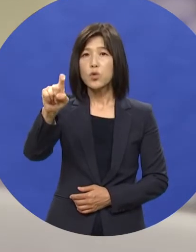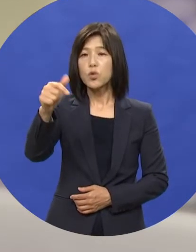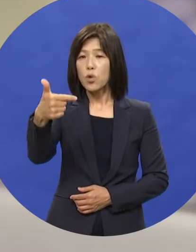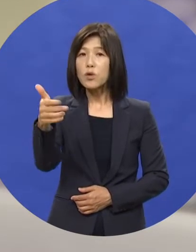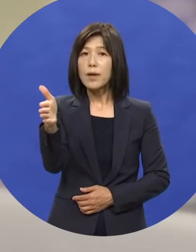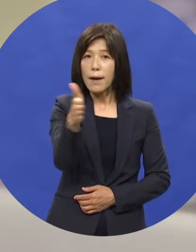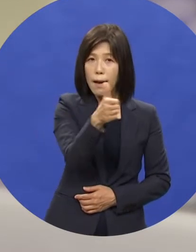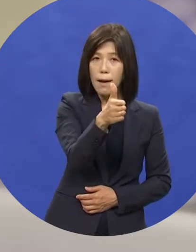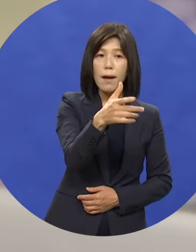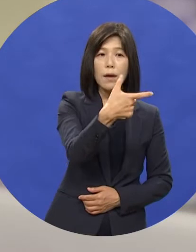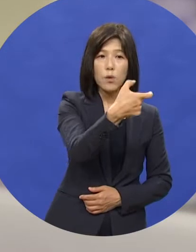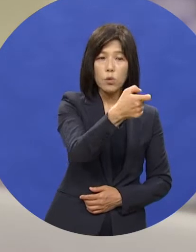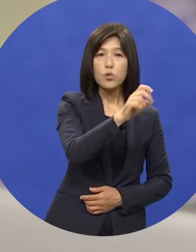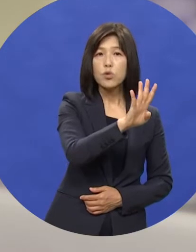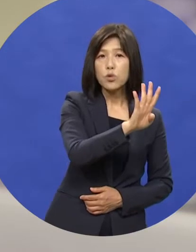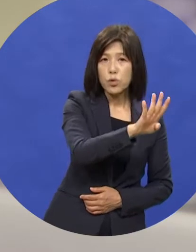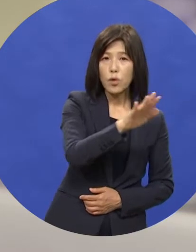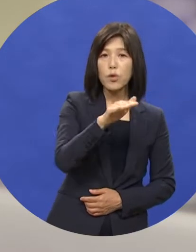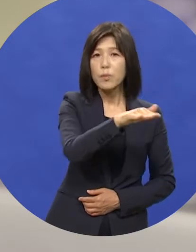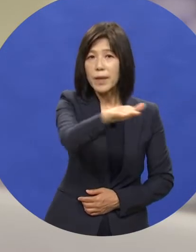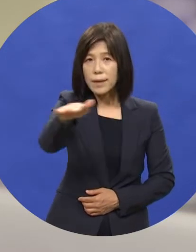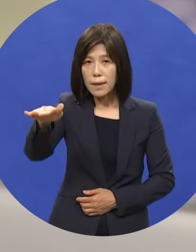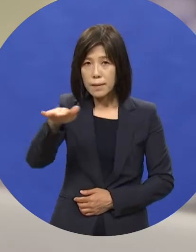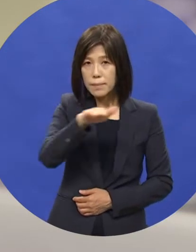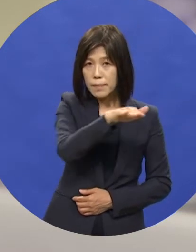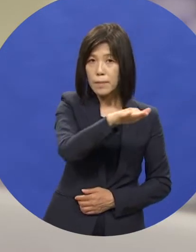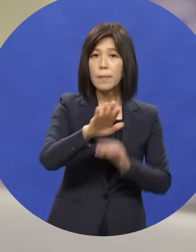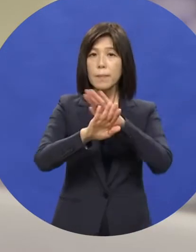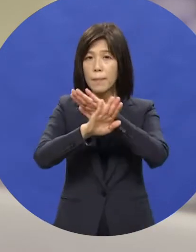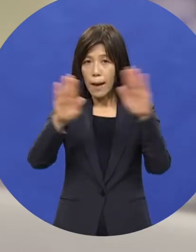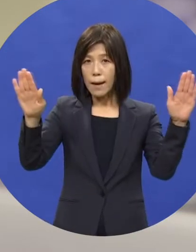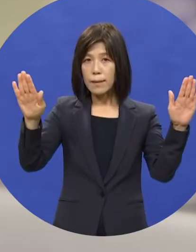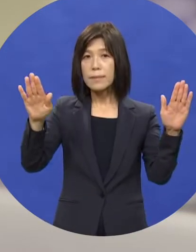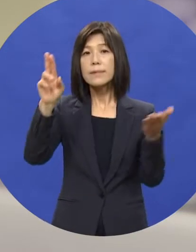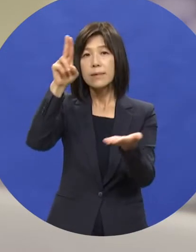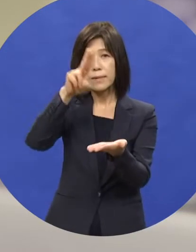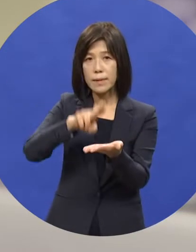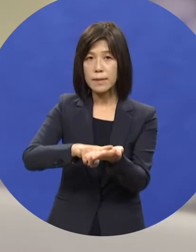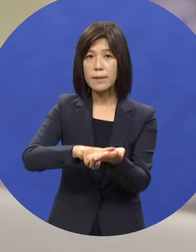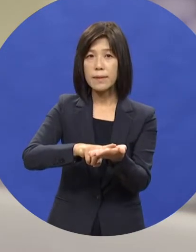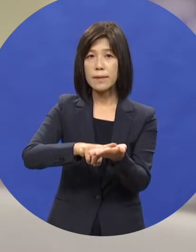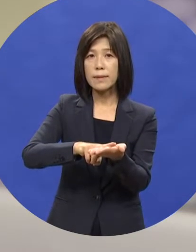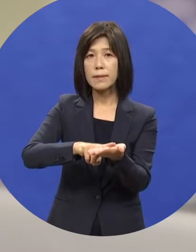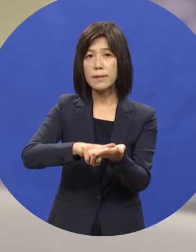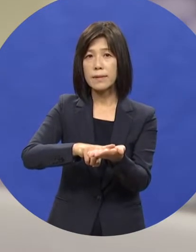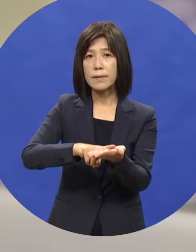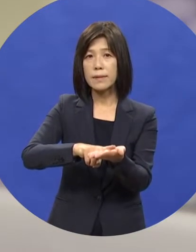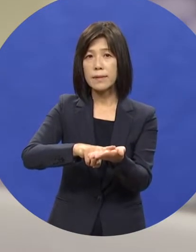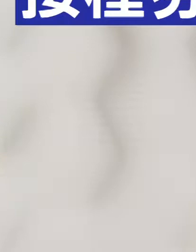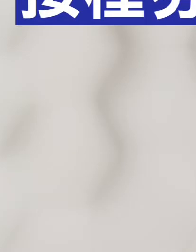さんへの接種を順次開始することを決定しました。